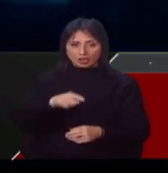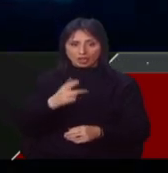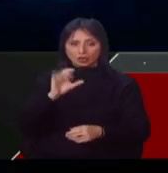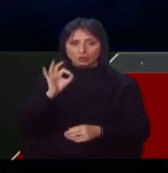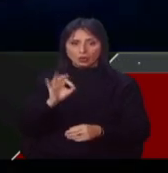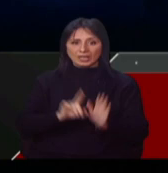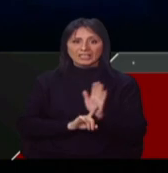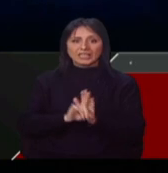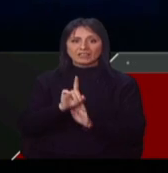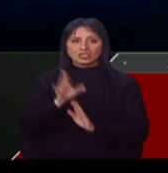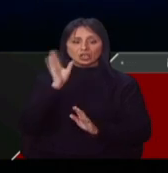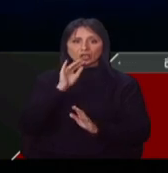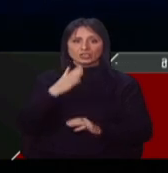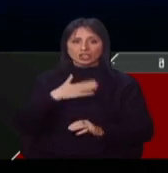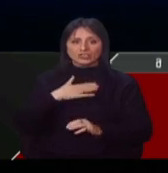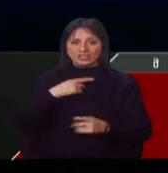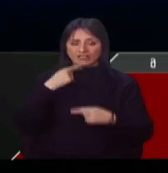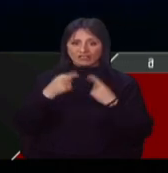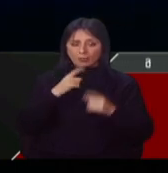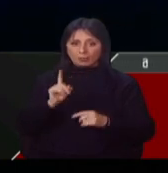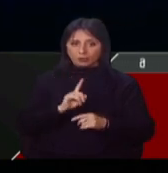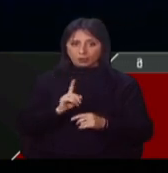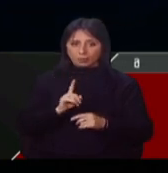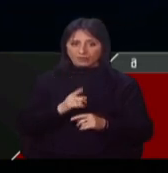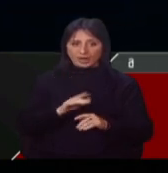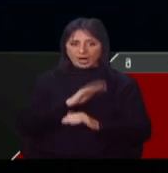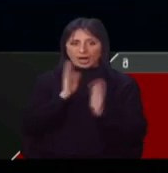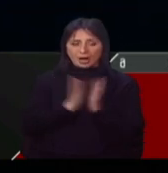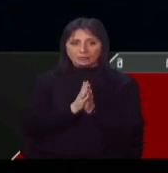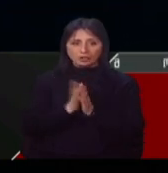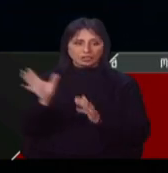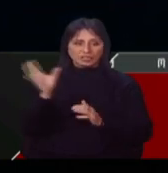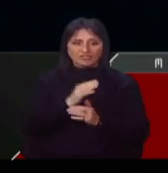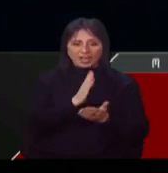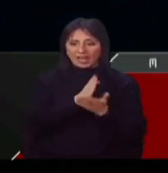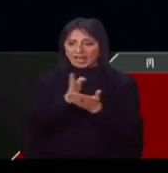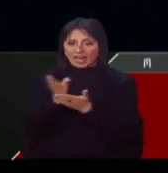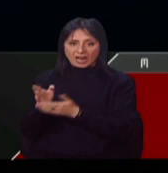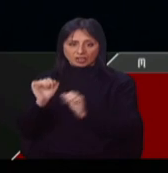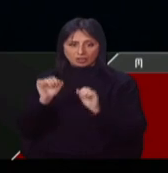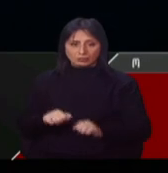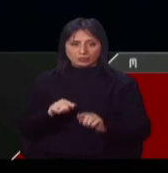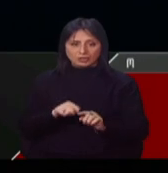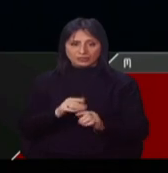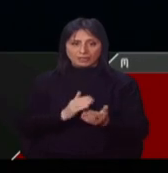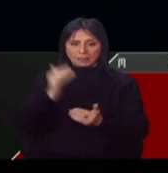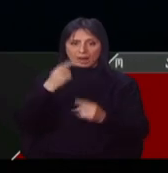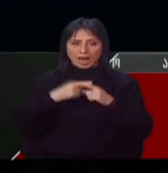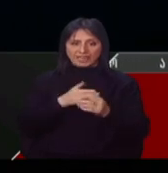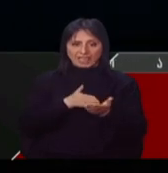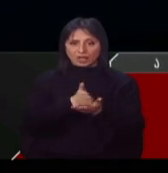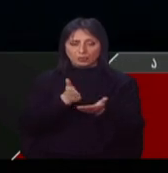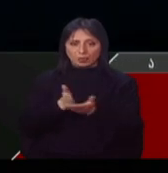ის დასაწყისი, როდესაც ჩვენ ვამბობთ, რომ აბსოლუტურად ყველა სექტორს შეუძლია